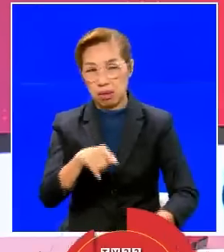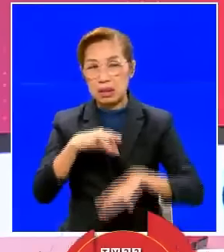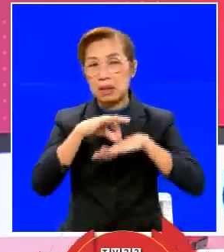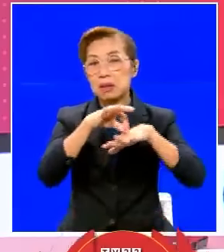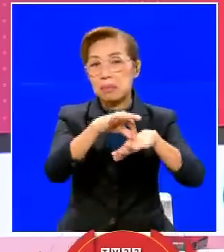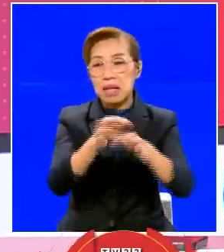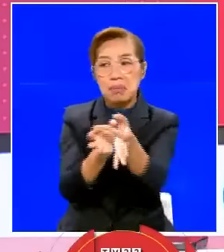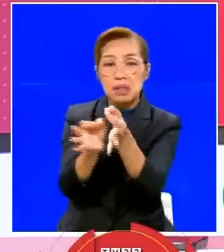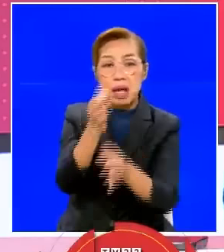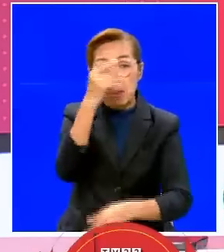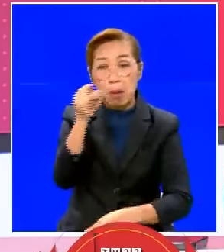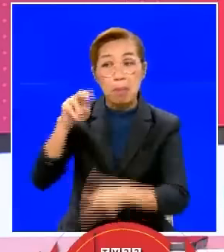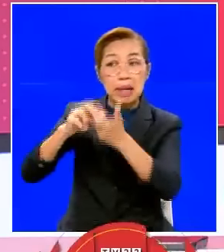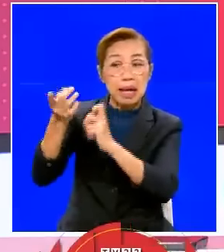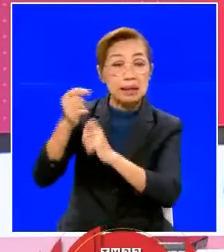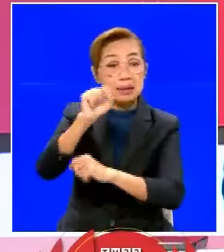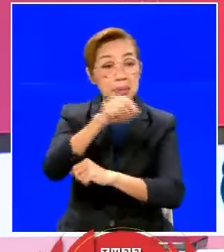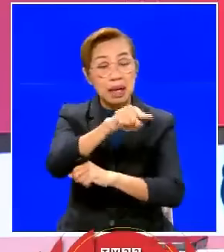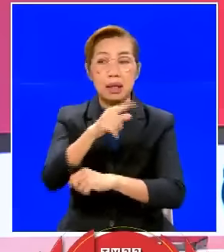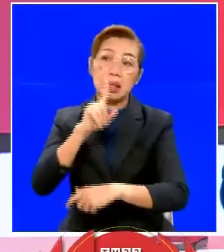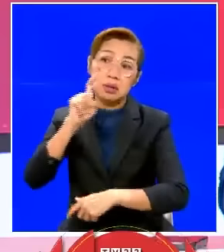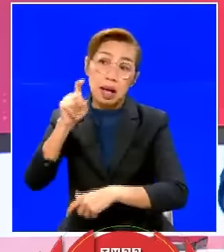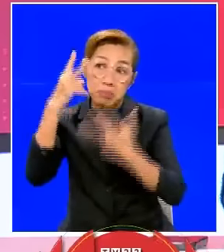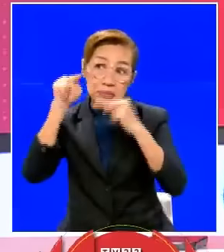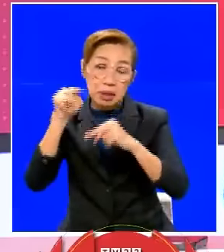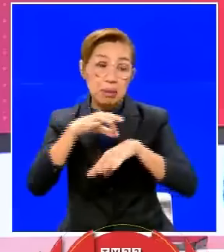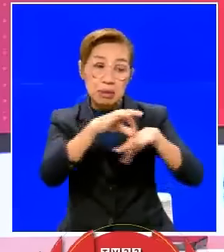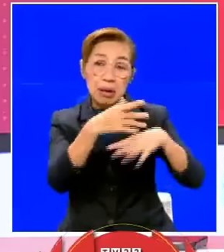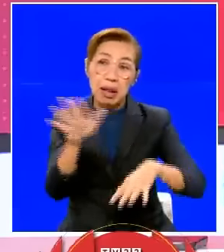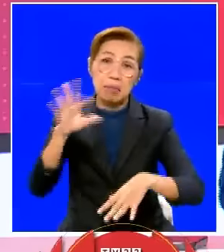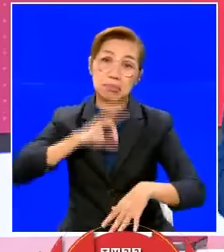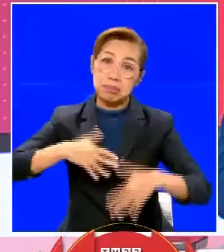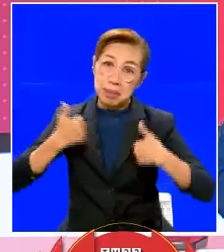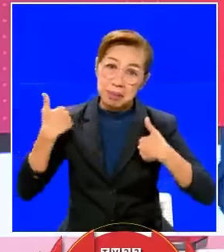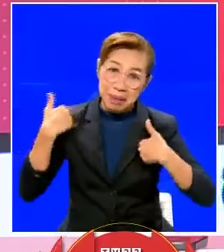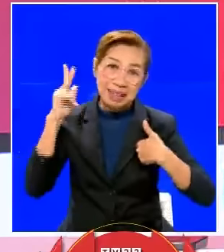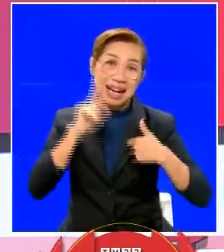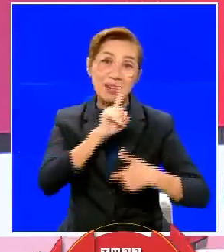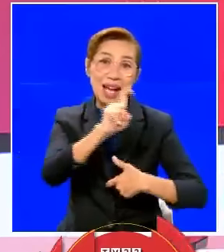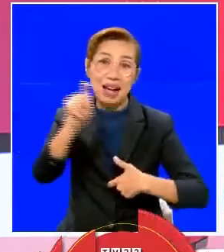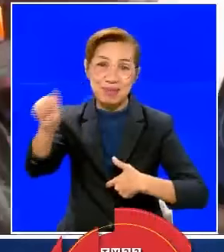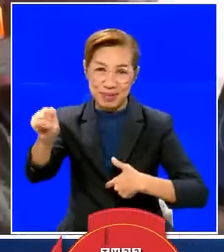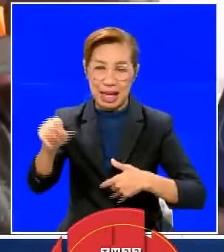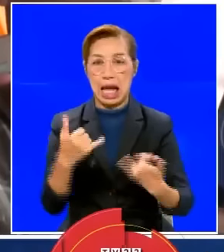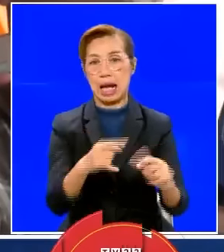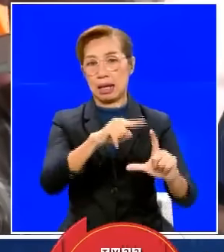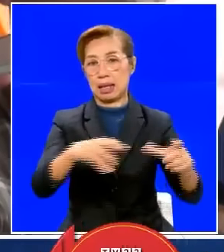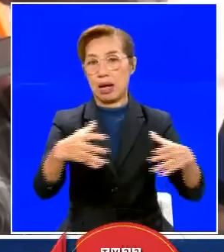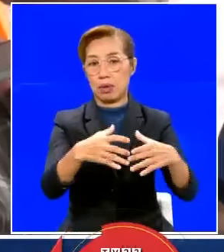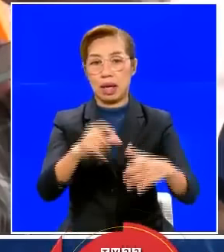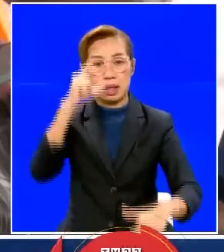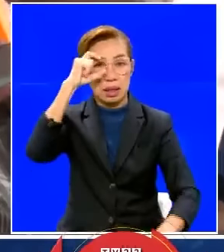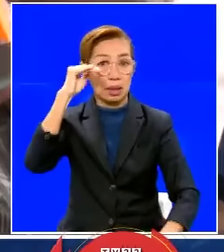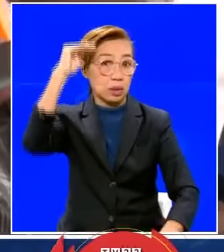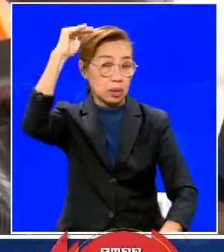ที่ตั้งมาจากนี้ไปสบายใจแล้วใช่ไหมที่ตั้งมา ค่ะ ครับล่าสุดไปดูฝั่งนึงบ้างคุณรังสิมันต์โรมจากก้าวไกลครับก็บอกว่าการ